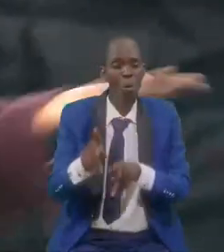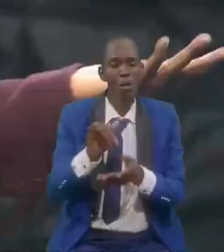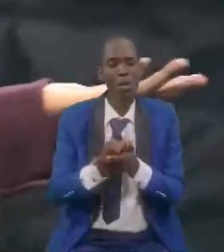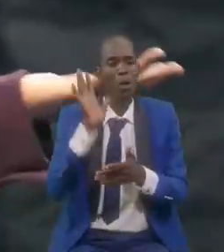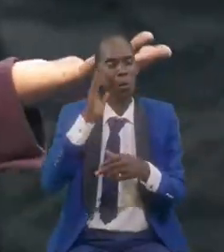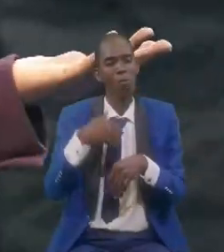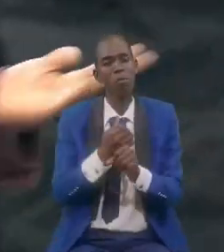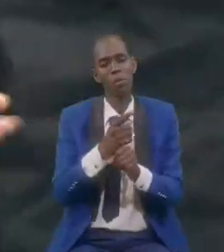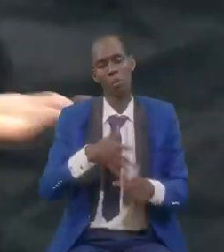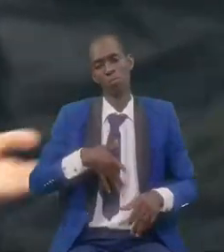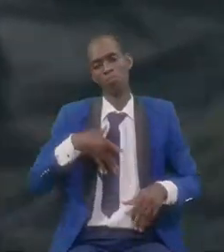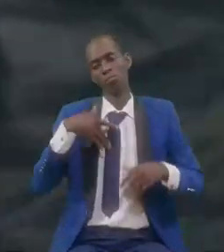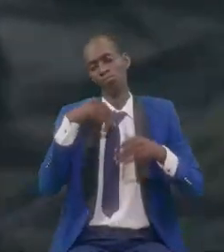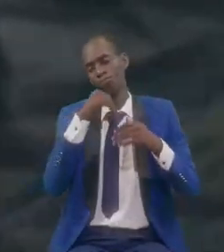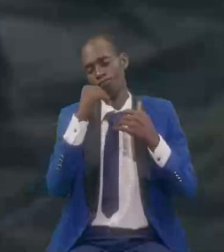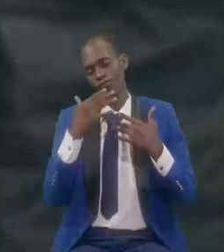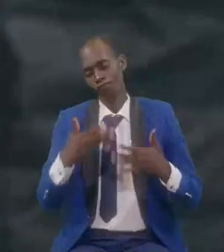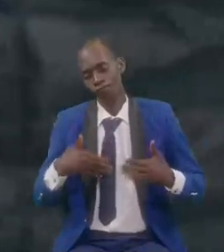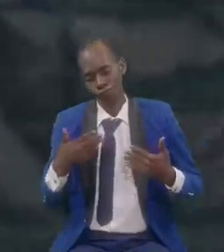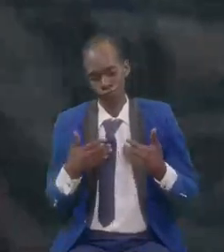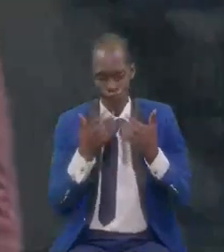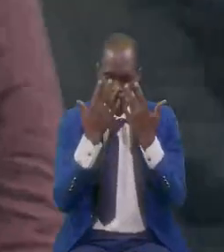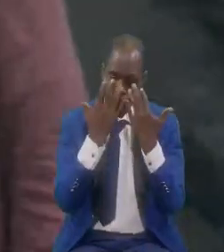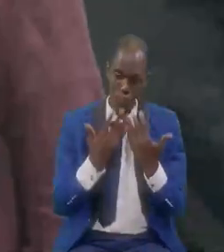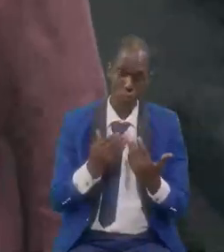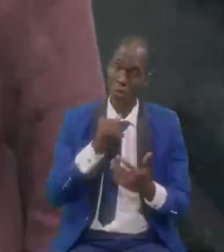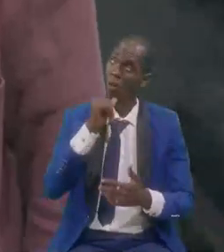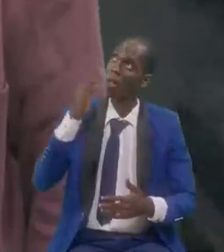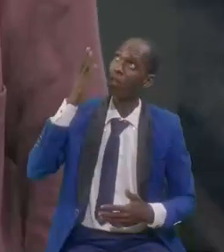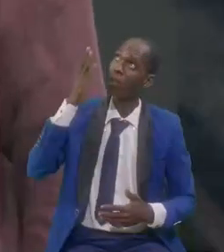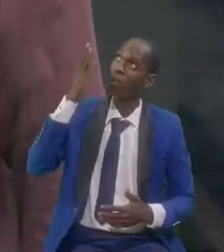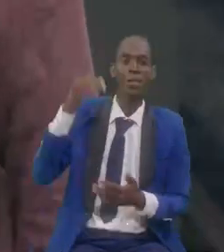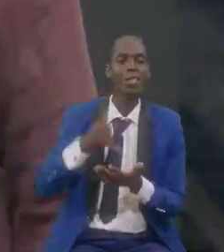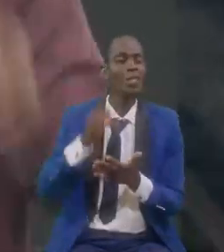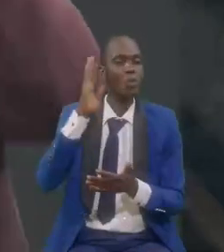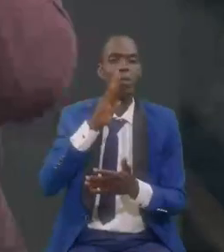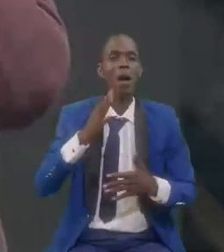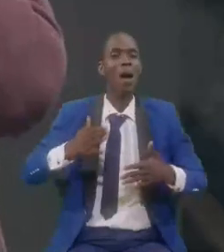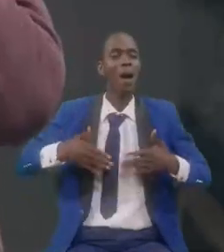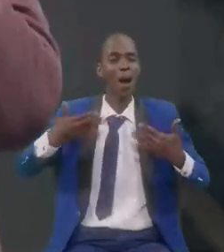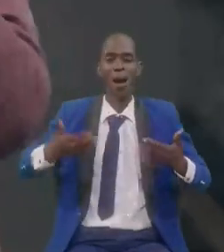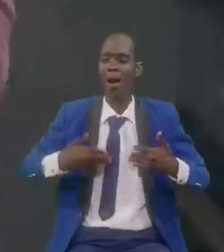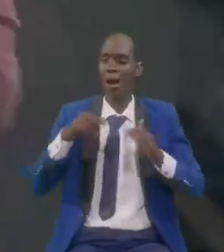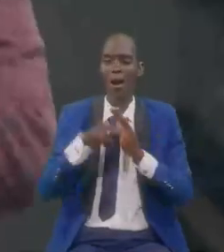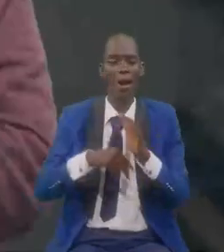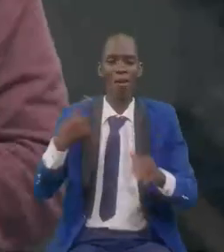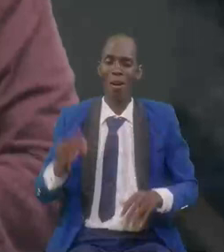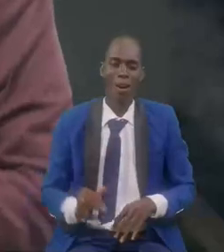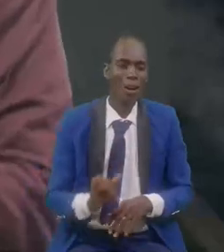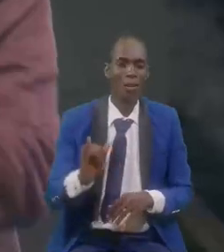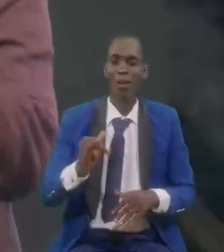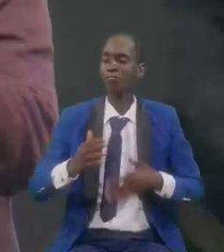vont peut-être être attristés, tristes là-bas. Ce serait le bonheur pour toujours, la joie pour